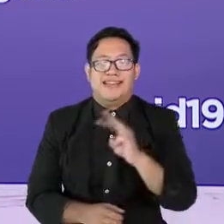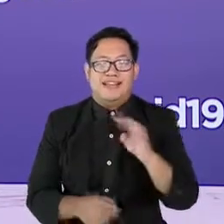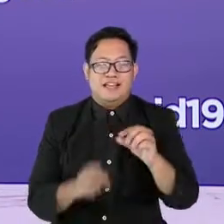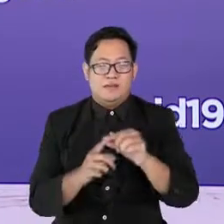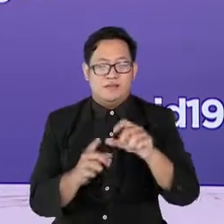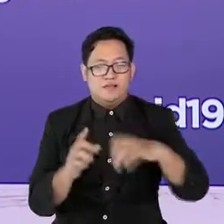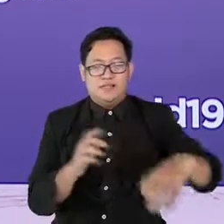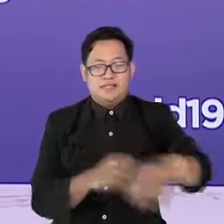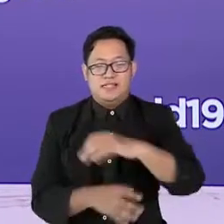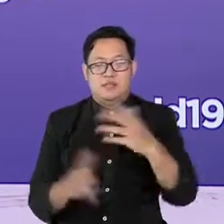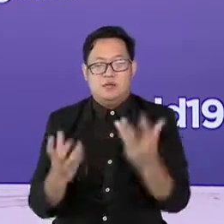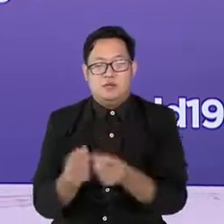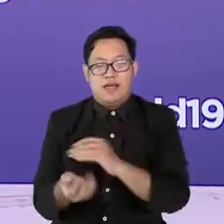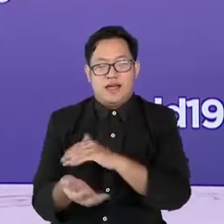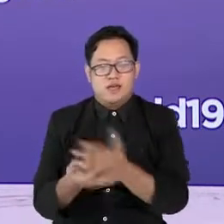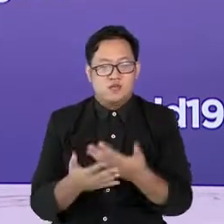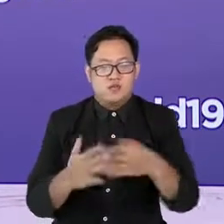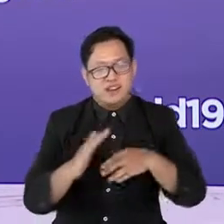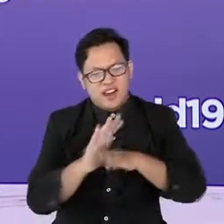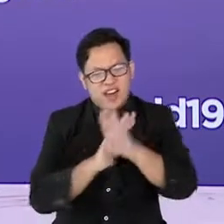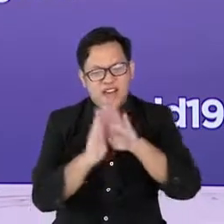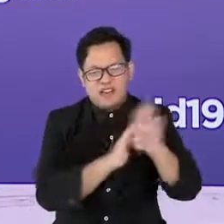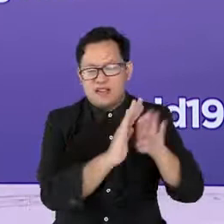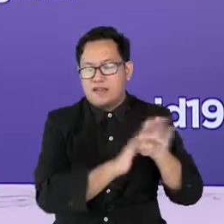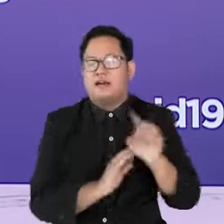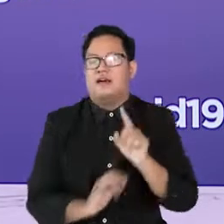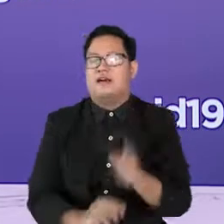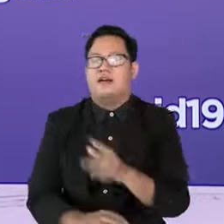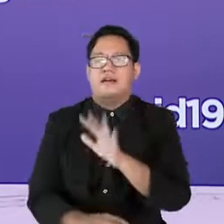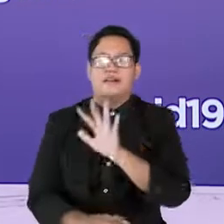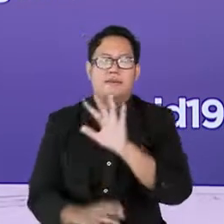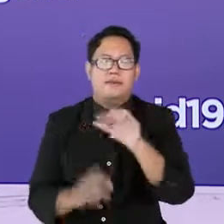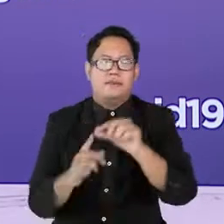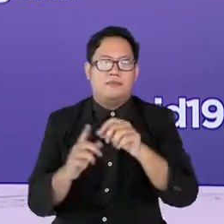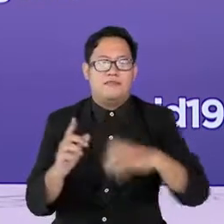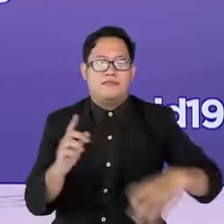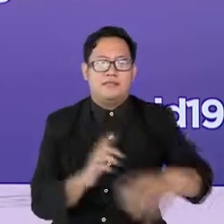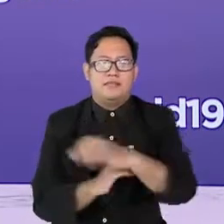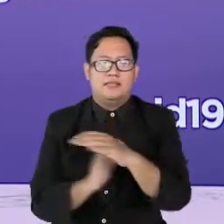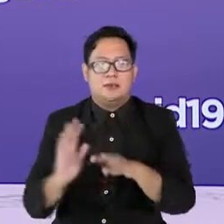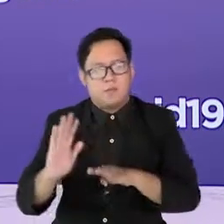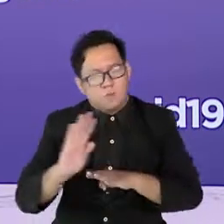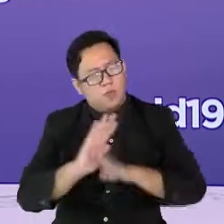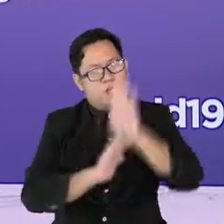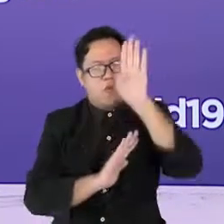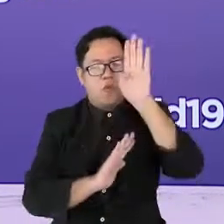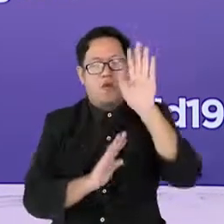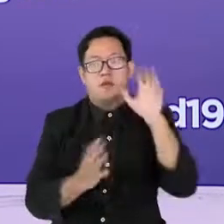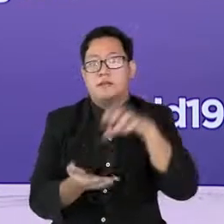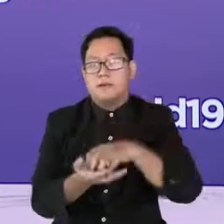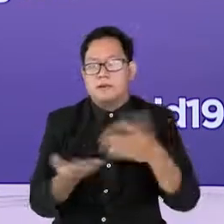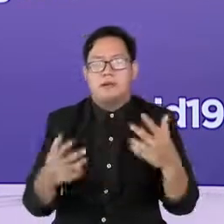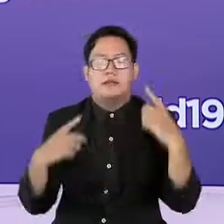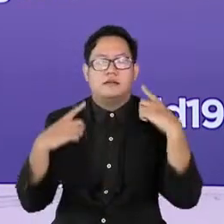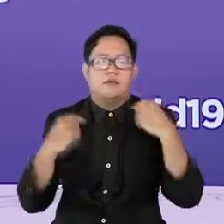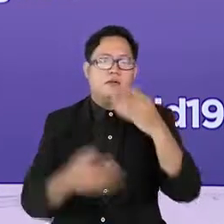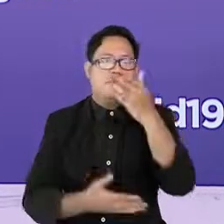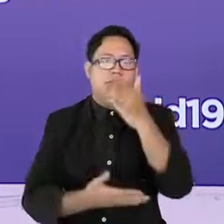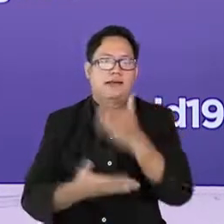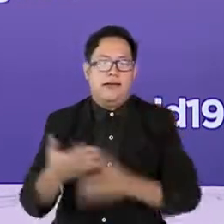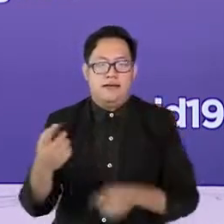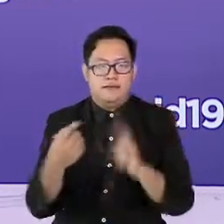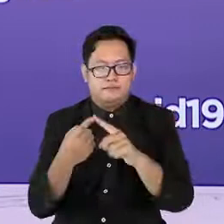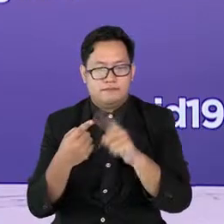kenaikan Terdapat lima provinsi dengan kenaikan tertinggi di minggu ini yaitu Jawa Tengah naik